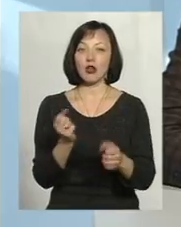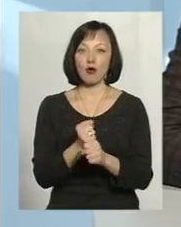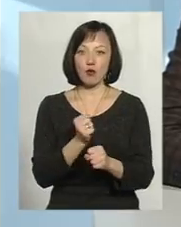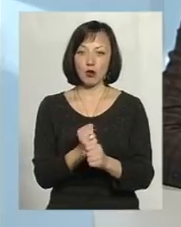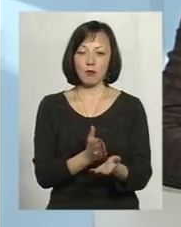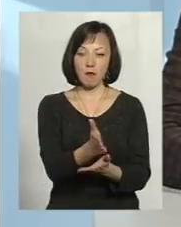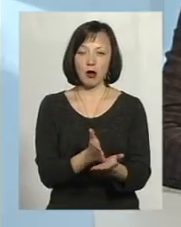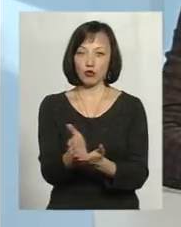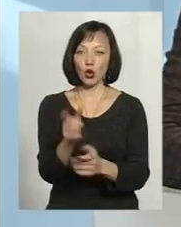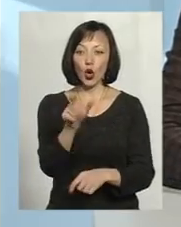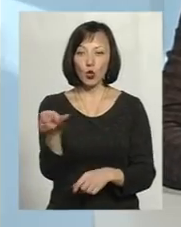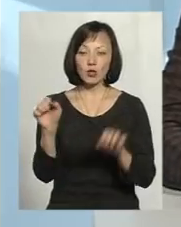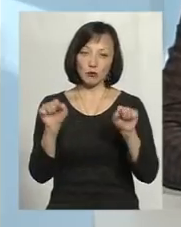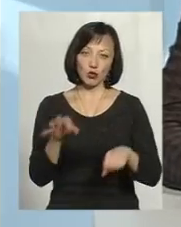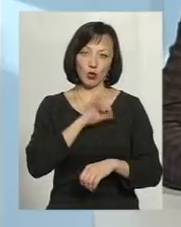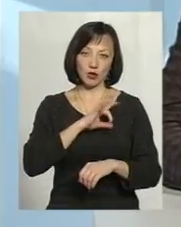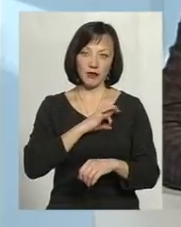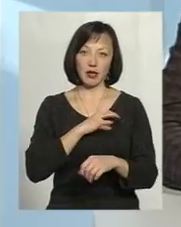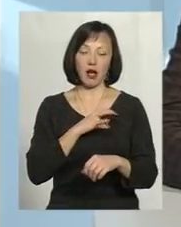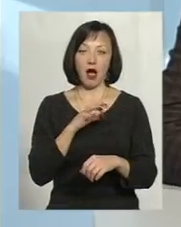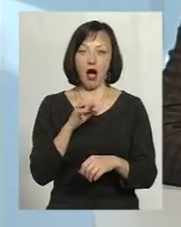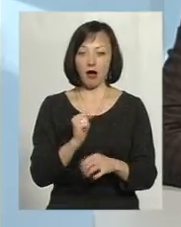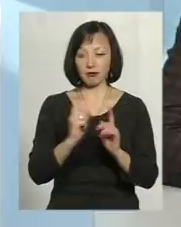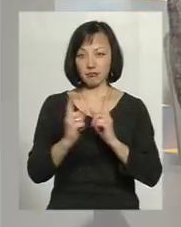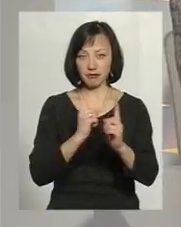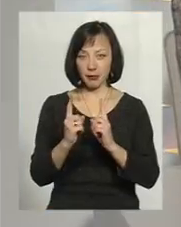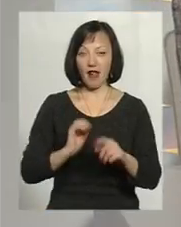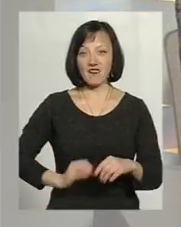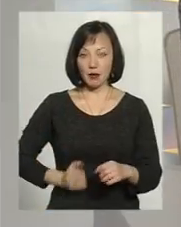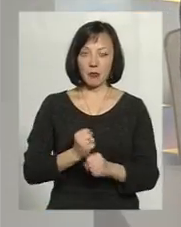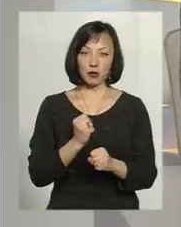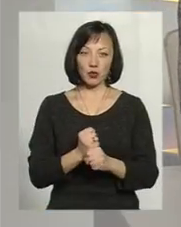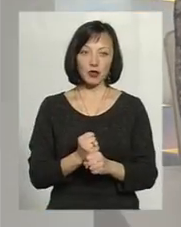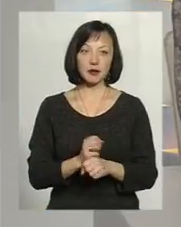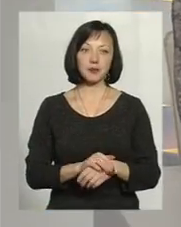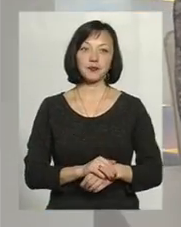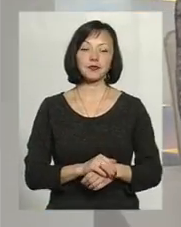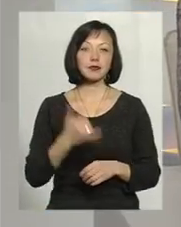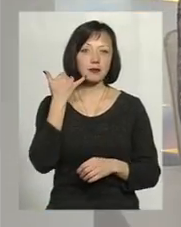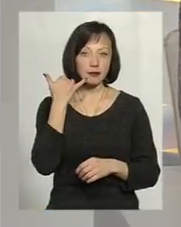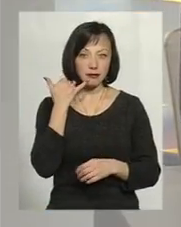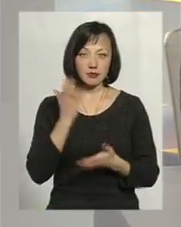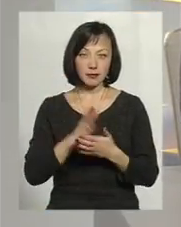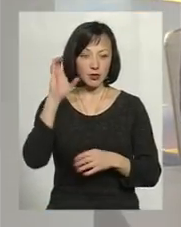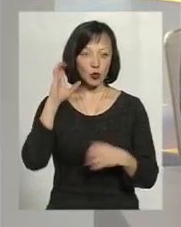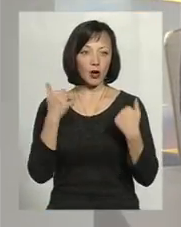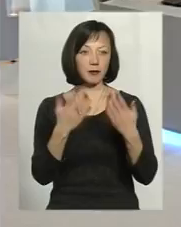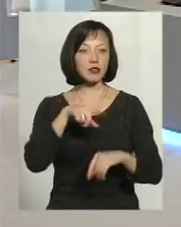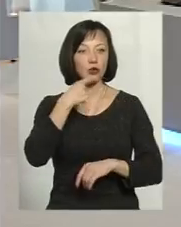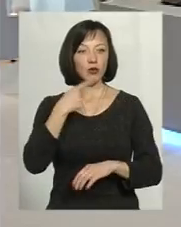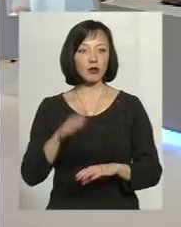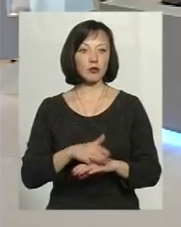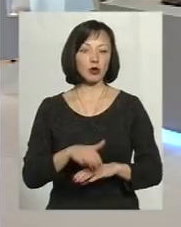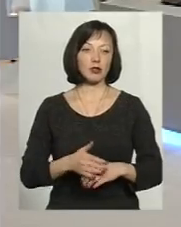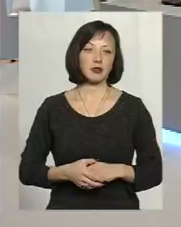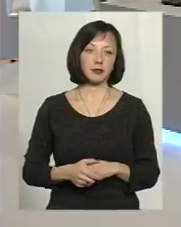робочі маршрути, де люди зможуть користуватися, перевізник зможе працювати. Дякую за відповідь. 619060. Слухаємо вас. Говоріть, будь ласка.